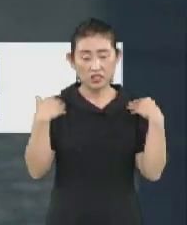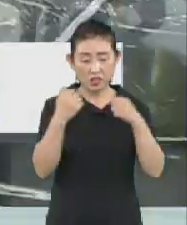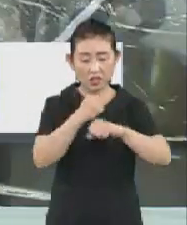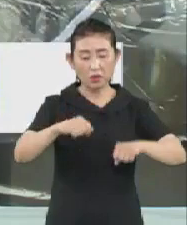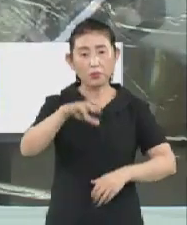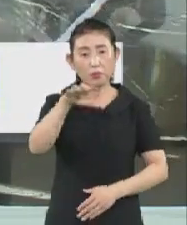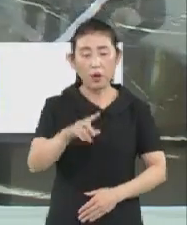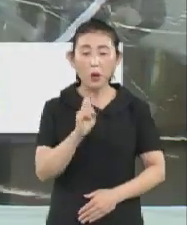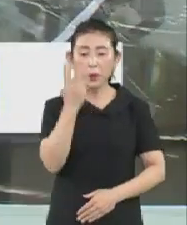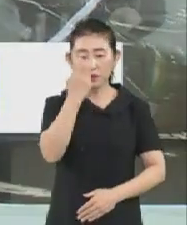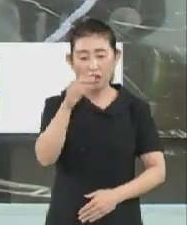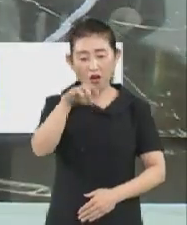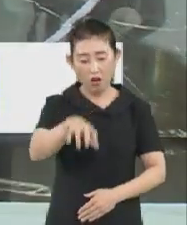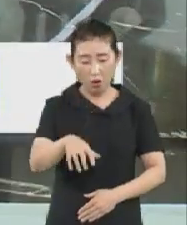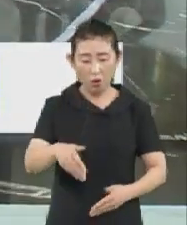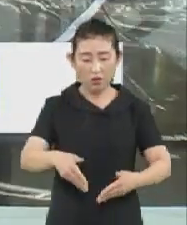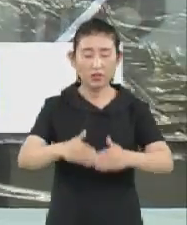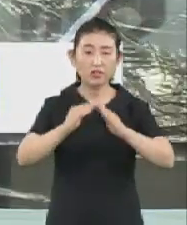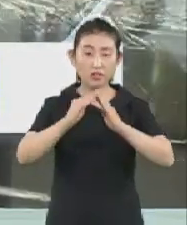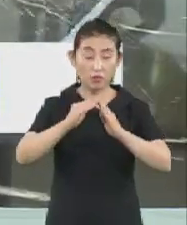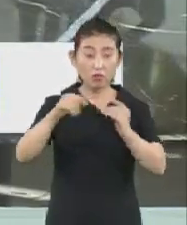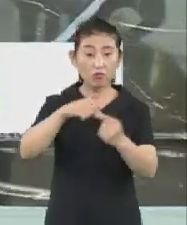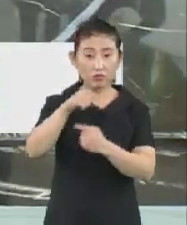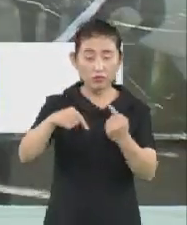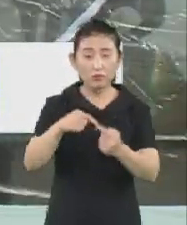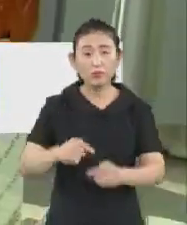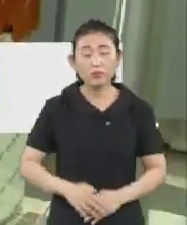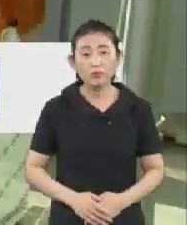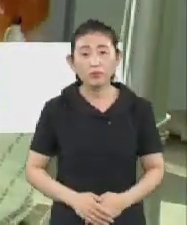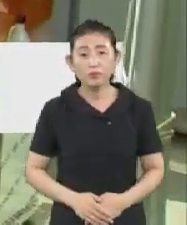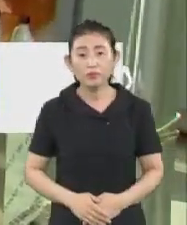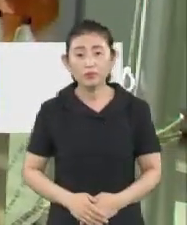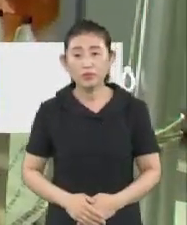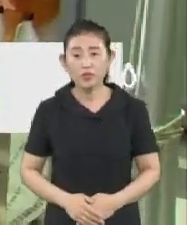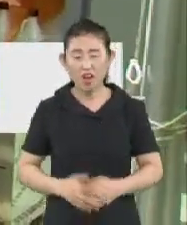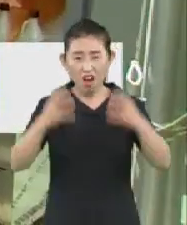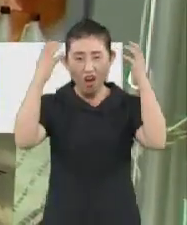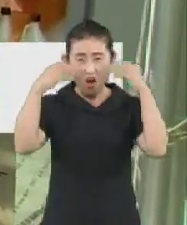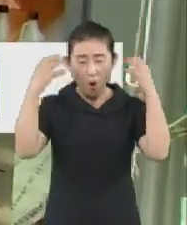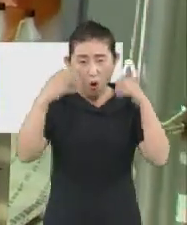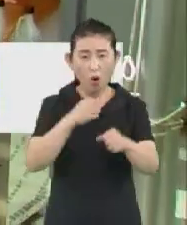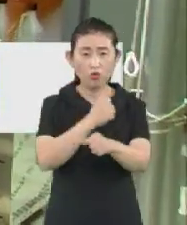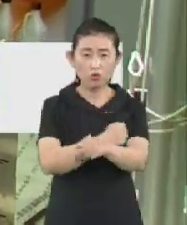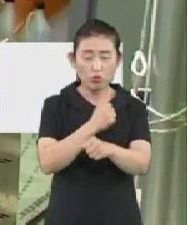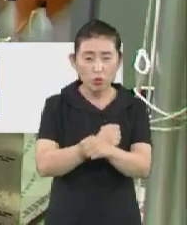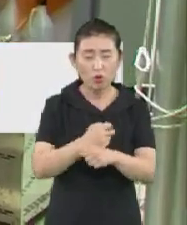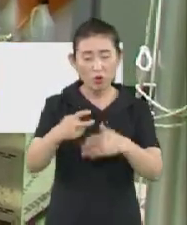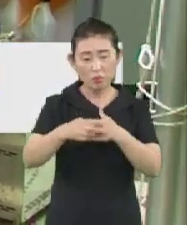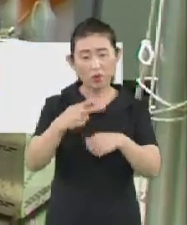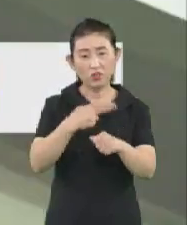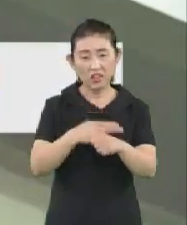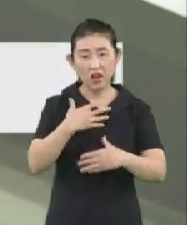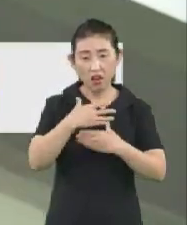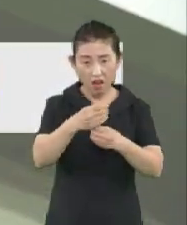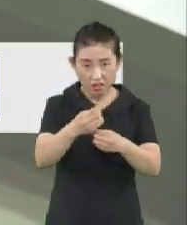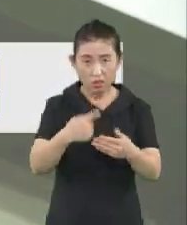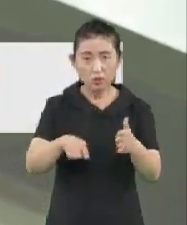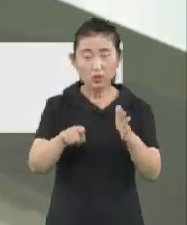남문광장에도 임시선별검사소를 추가 설치해 운영하기로 했습니다. 또 폭염에 시달리는 의료진의 안전을 위해